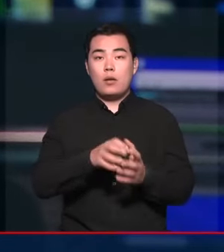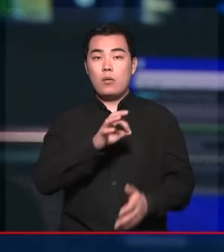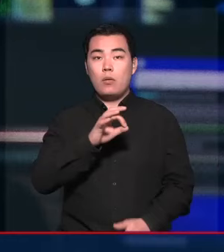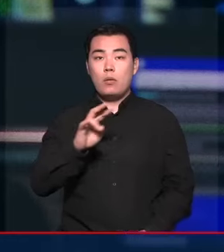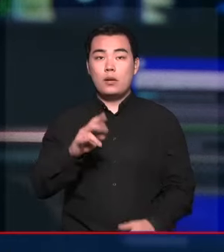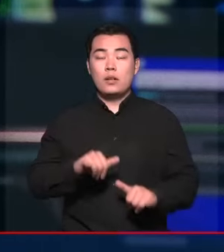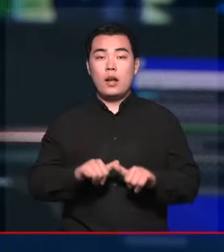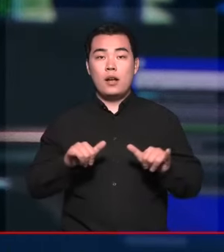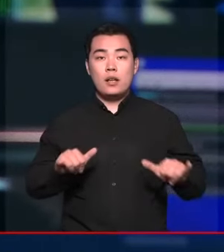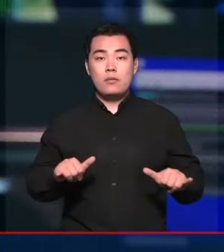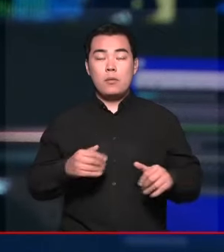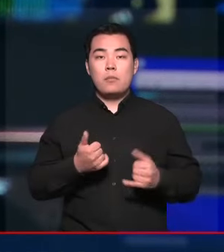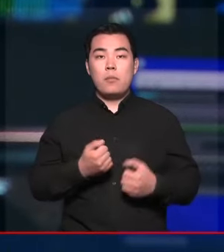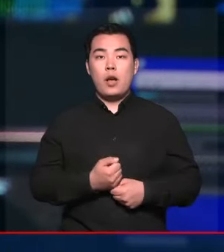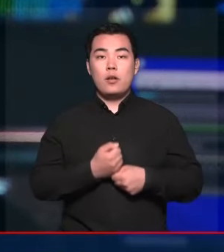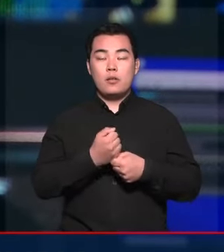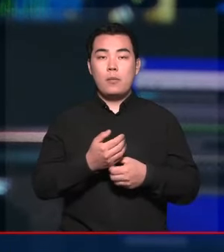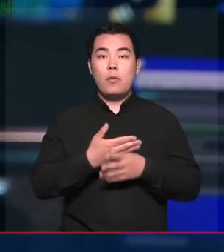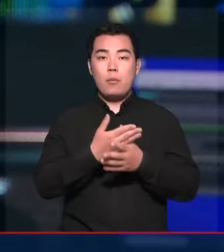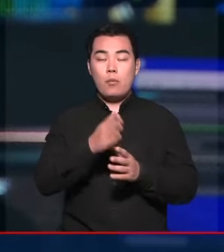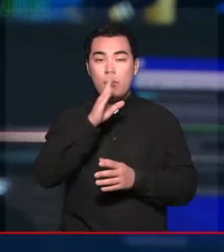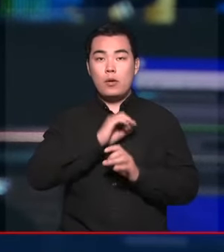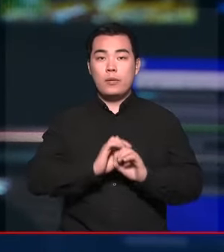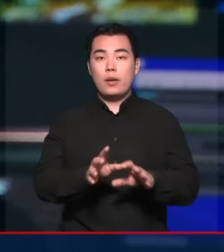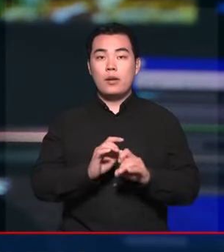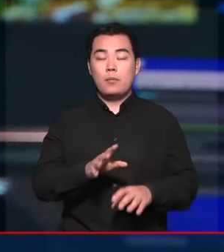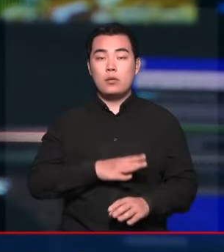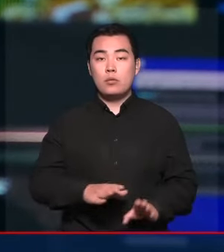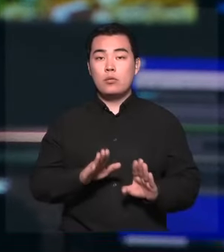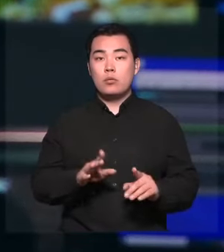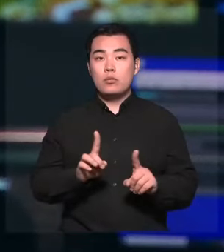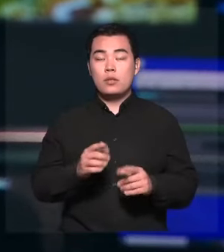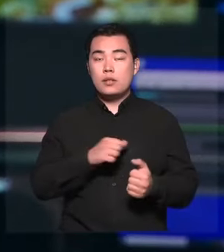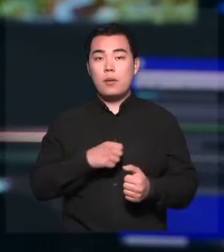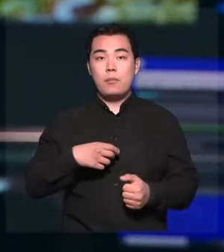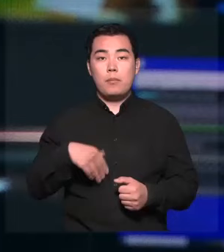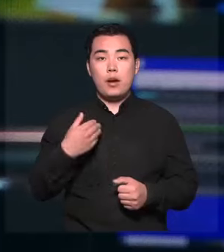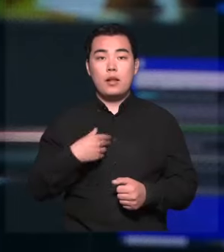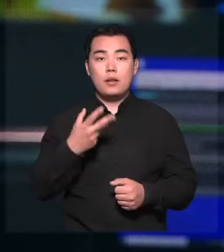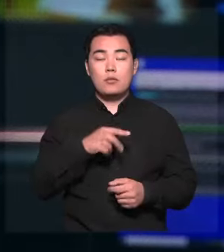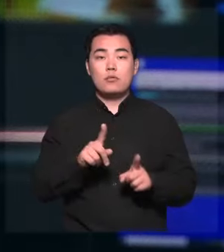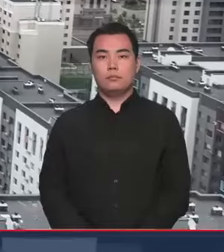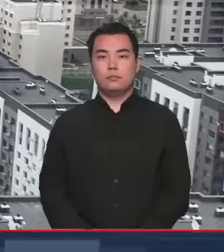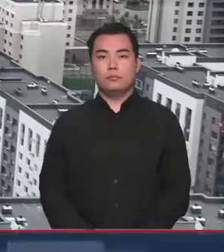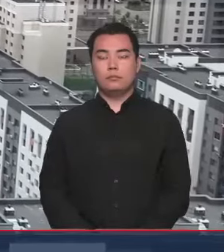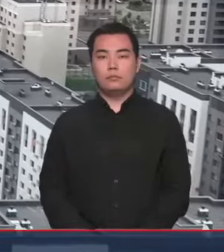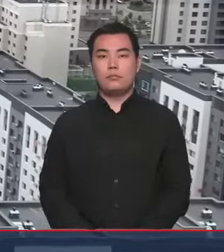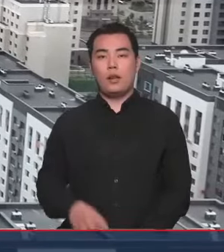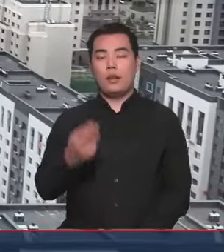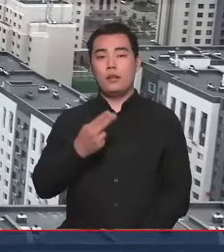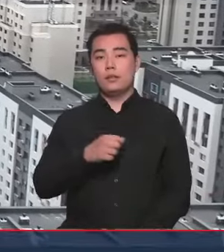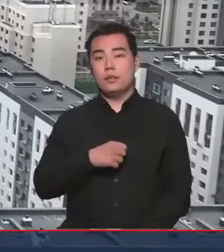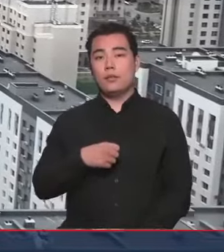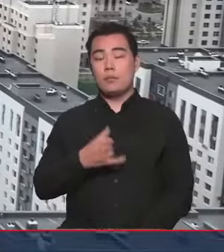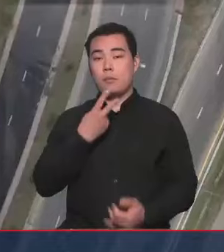ұйымының нығаюына ықпал ете алады дейді олар. Әлбетте, әлеуетті еселеу үшін нақты әрекеттер керек. Астана